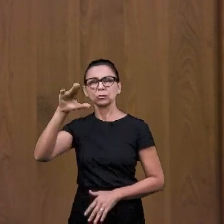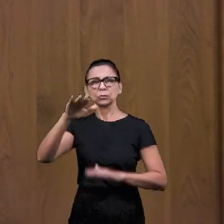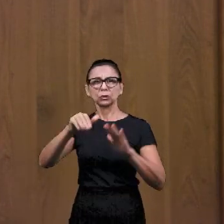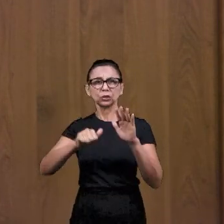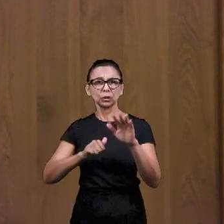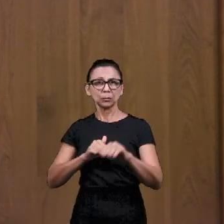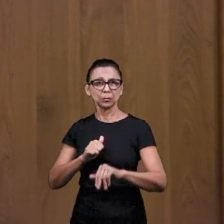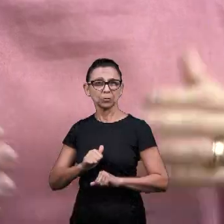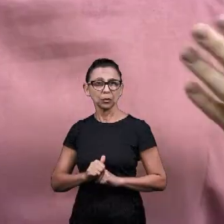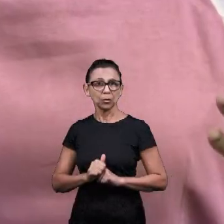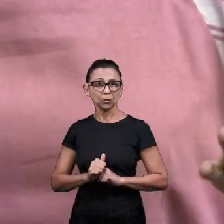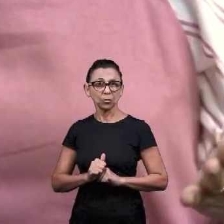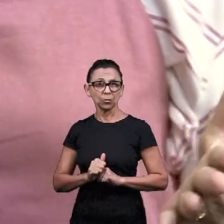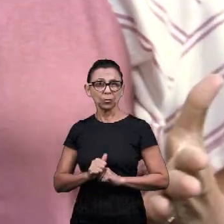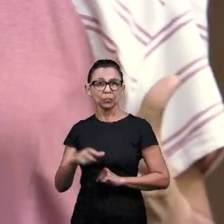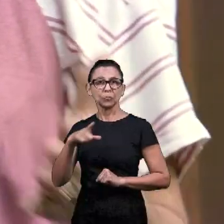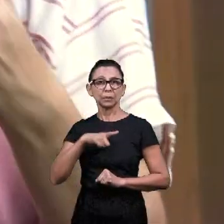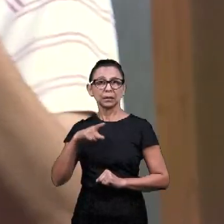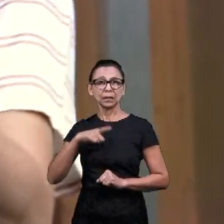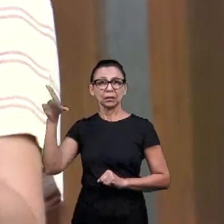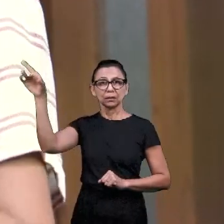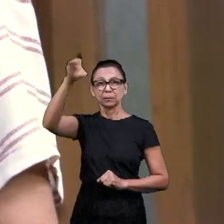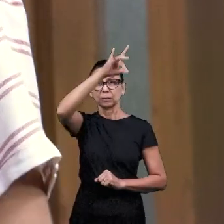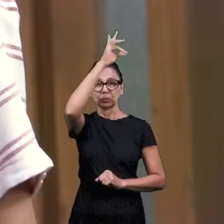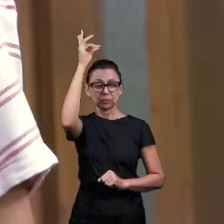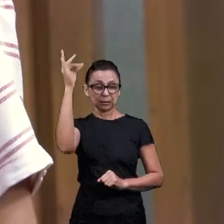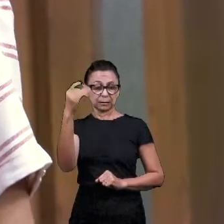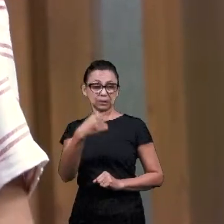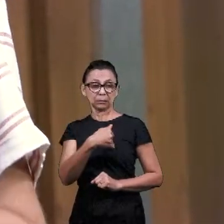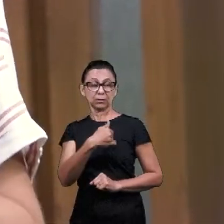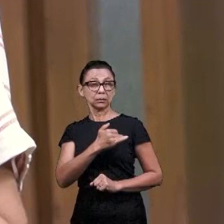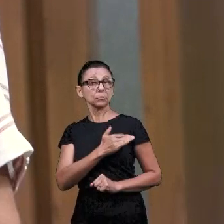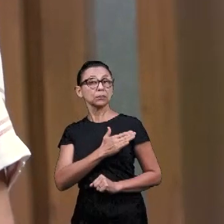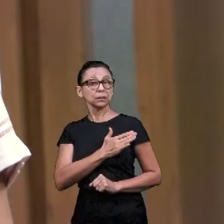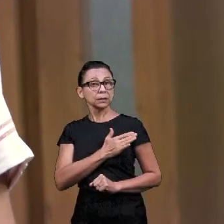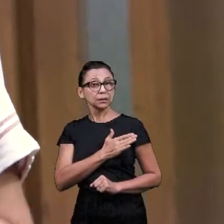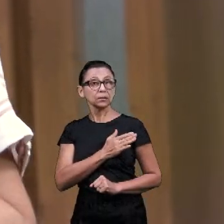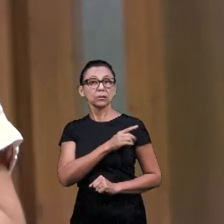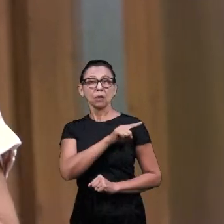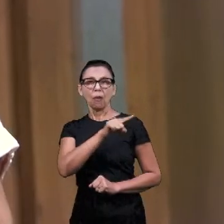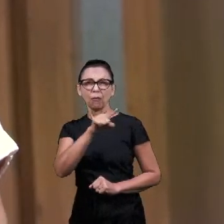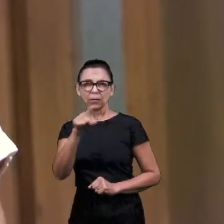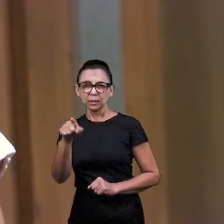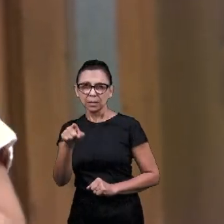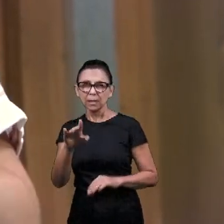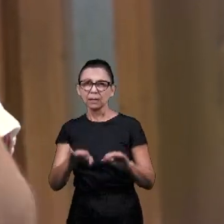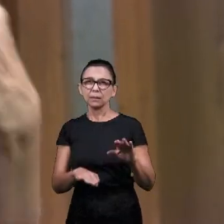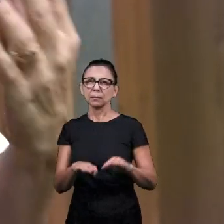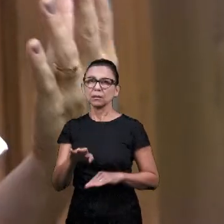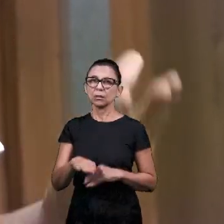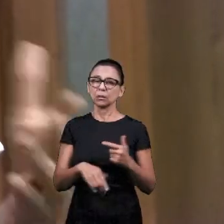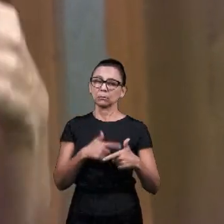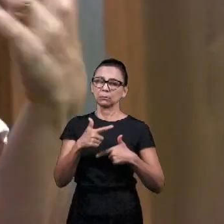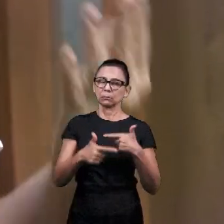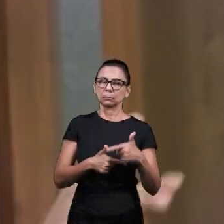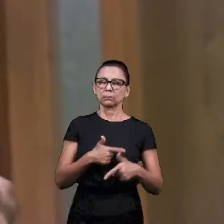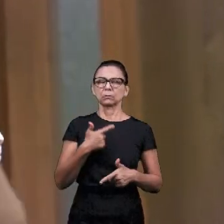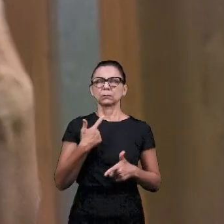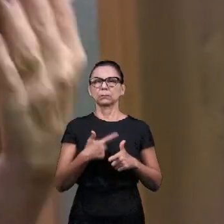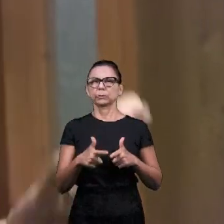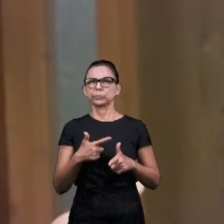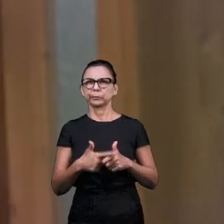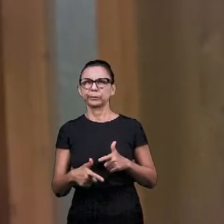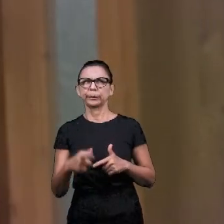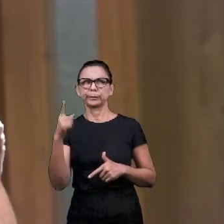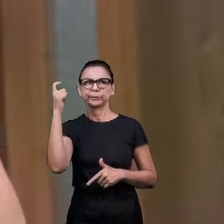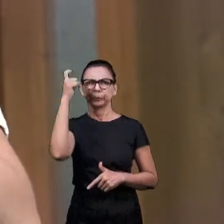Saint-Esprit. Plusieurs fois, vous allez être entouré par des luttes, des problèmes, des difficultés à l'école, dans la famille, parce